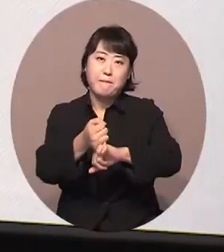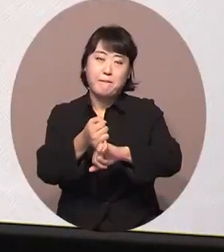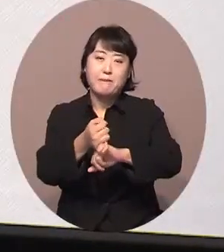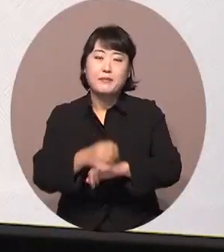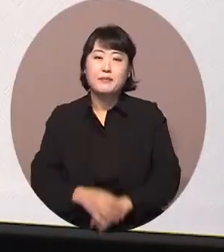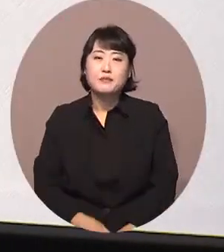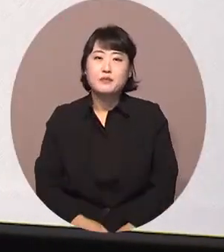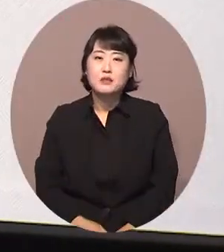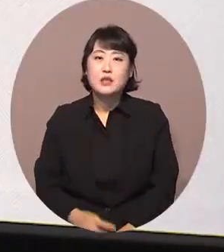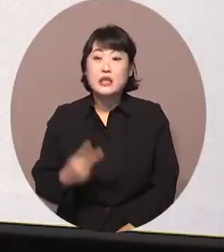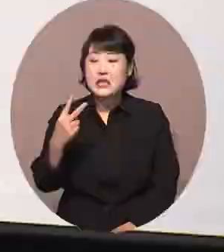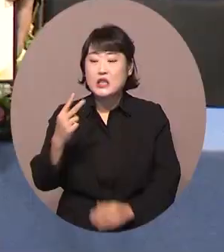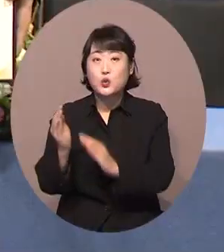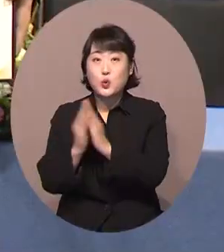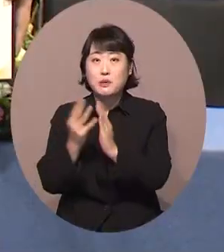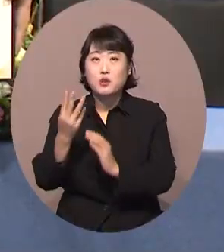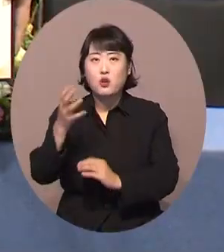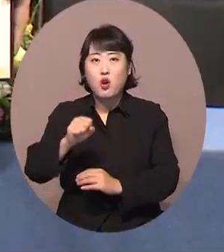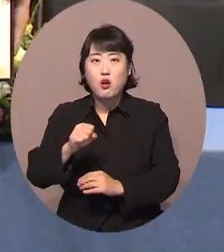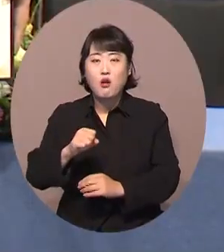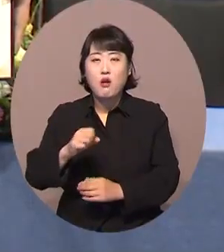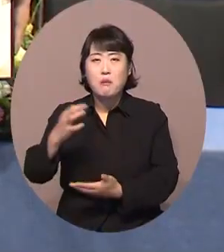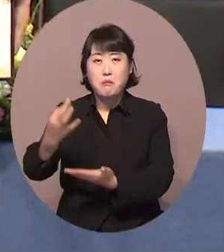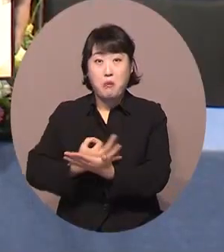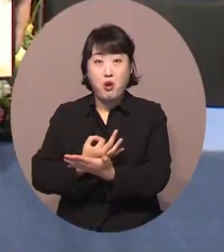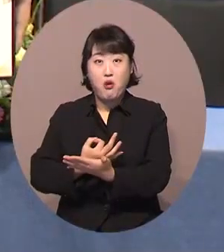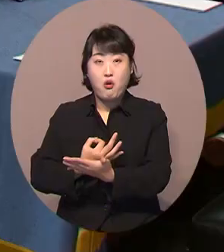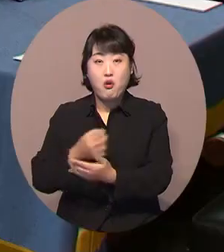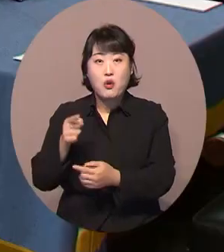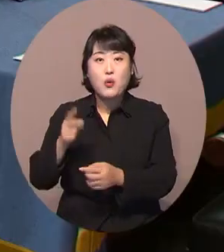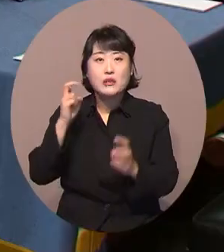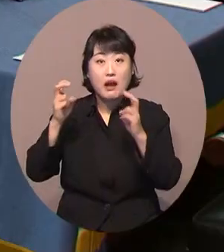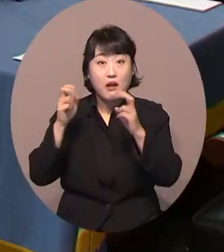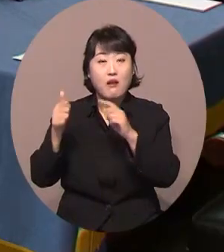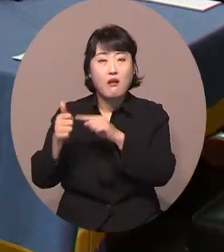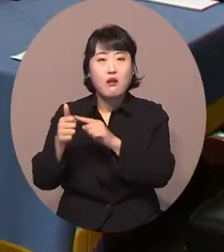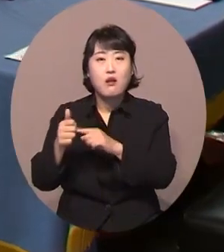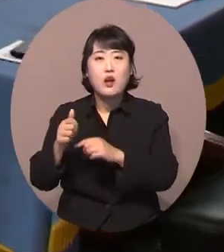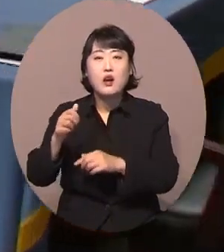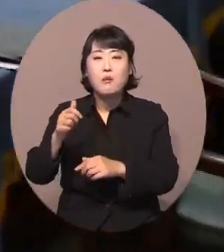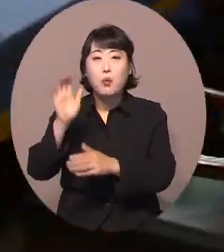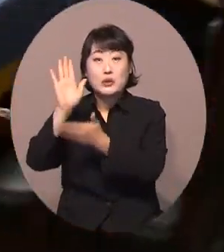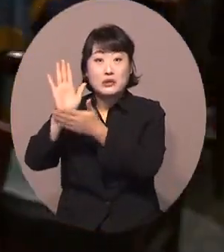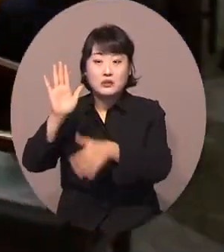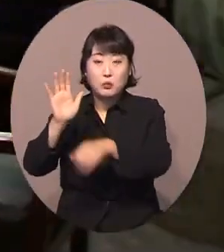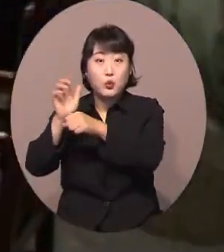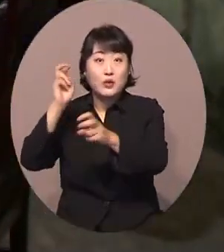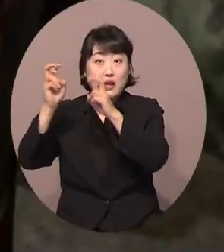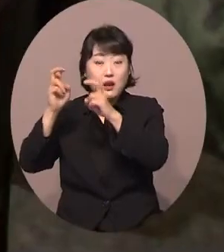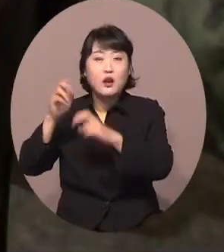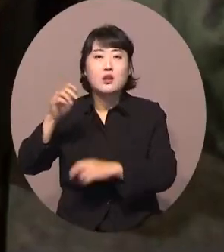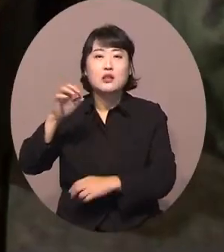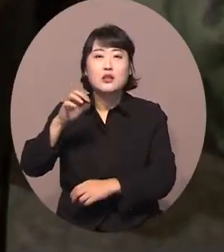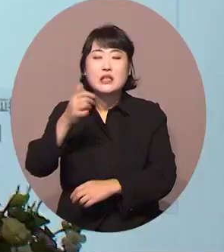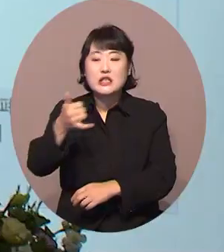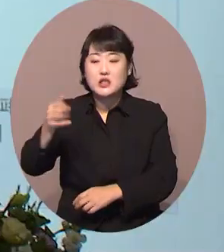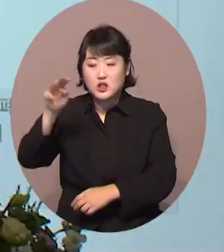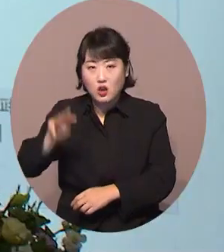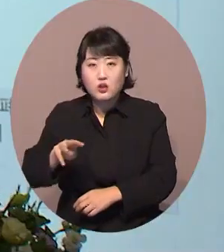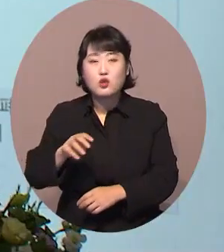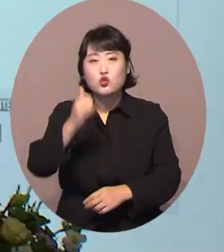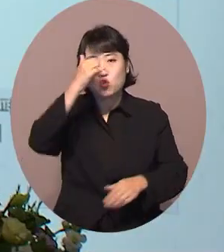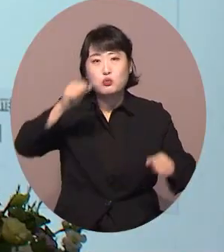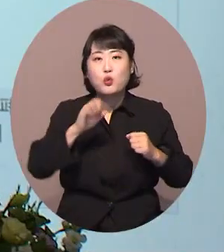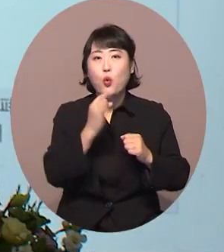2조 3천억 원의 매출을 달성한 바이오제약 대기업인 셀트리온은 본사인 인천을 중심으로 충북 진천과 오송 등의